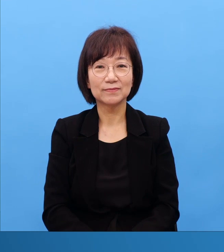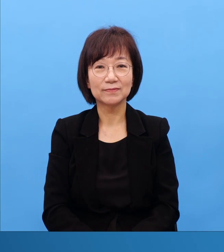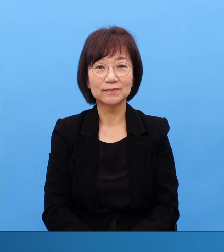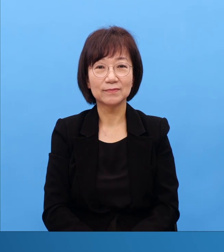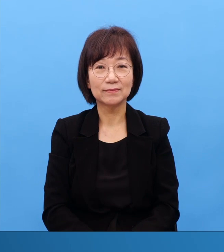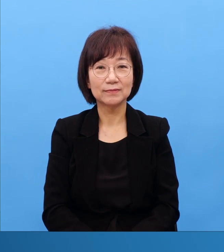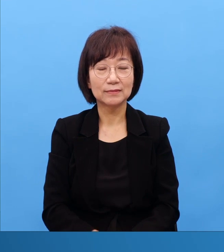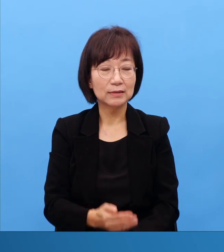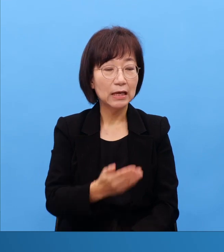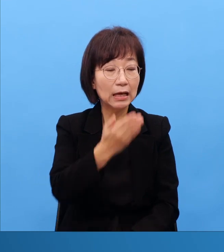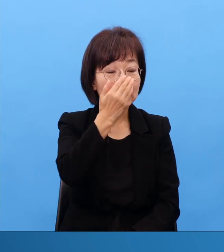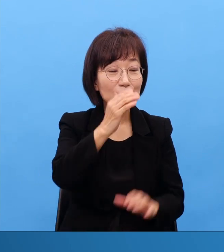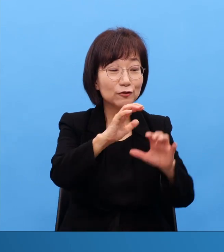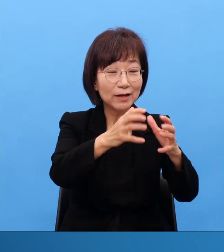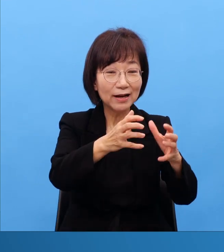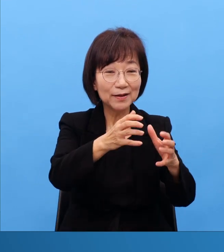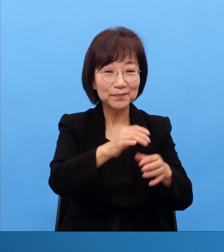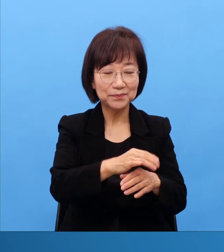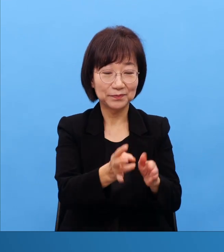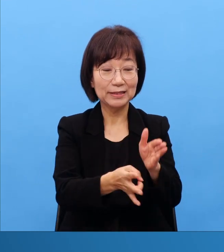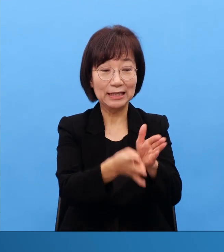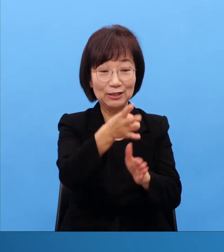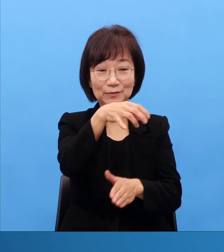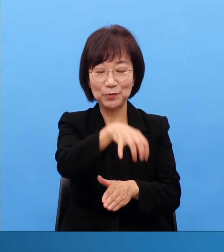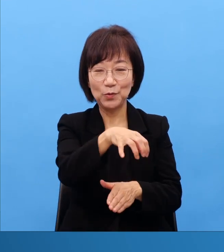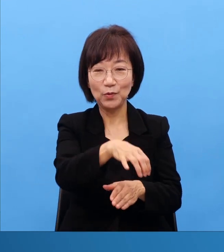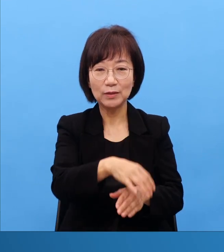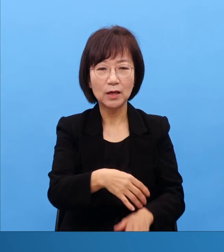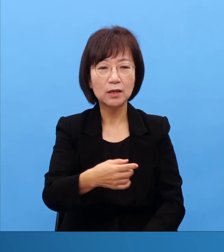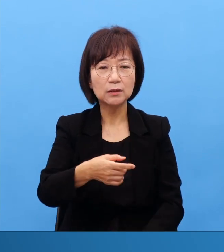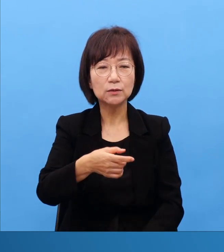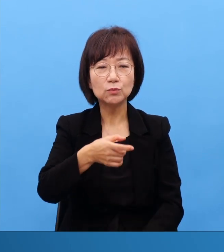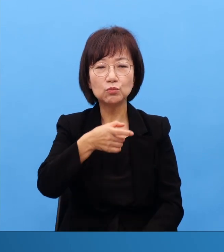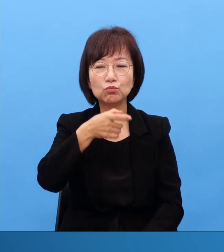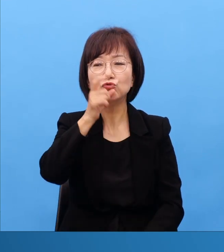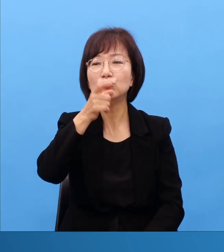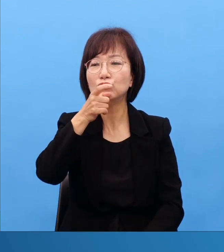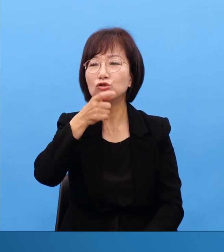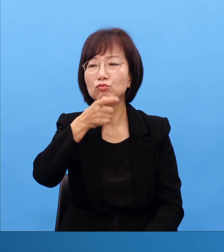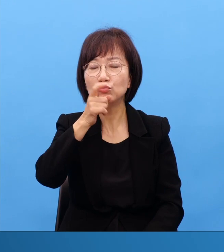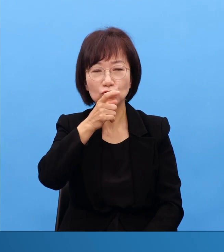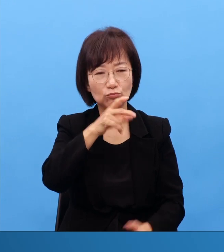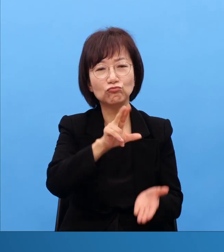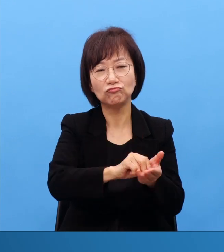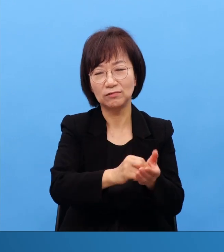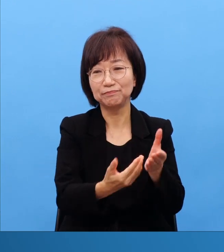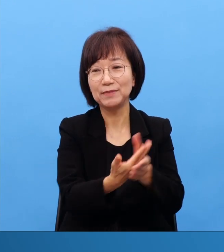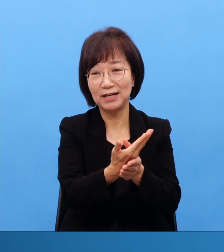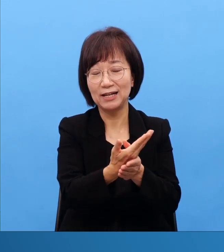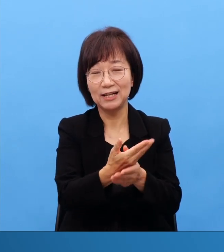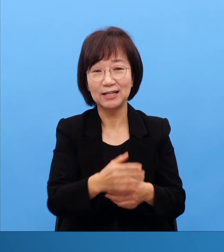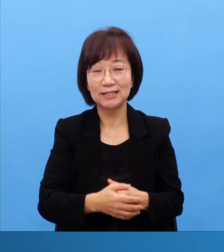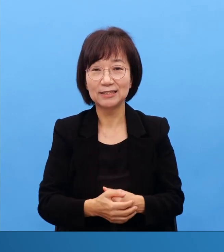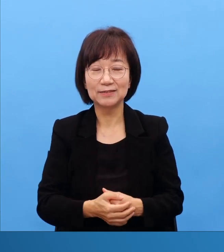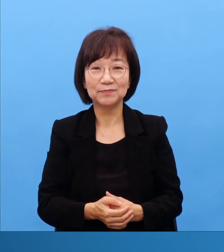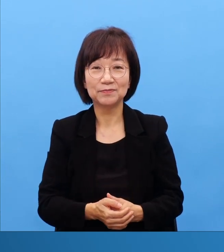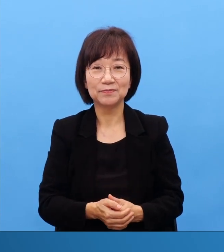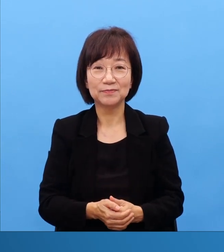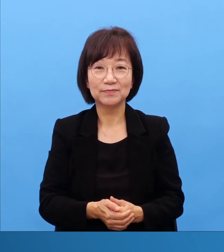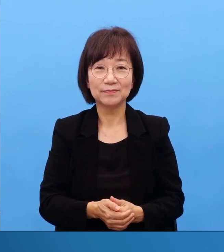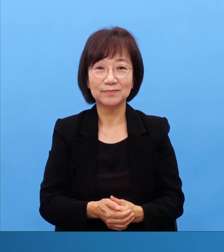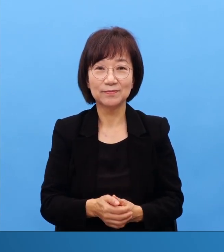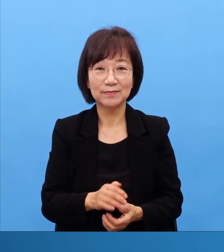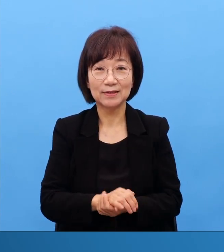이스라엘에 식수 문제가 생긴 겁니다. And there was a problem with the drinking water in this region. 그래서 이 산에서는 물